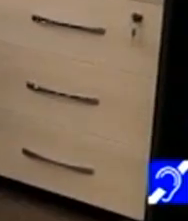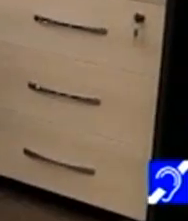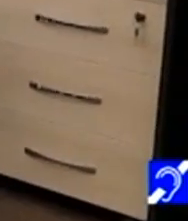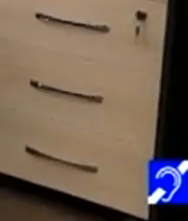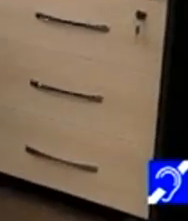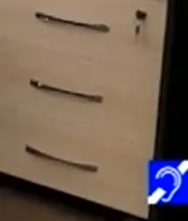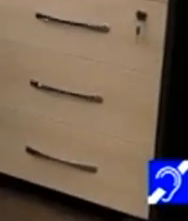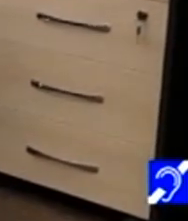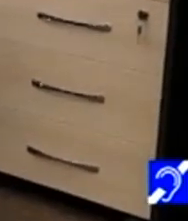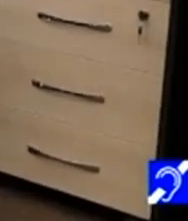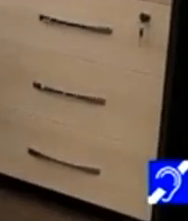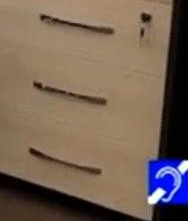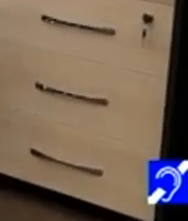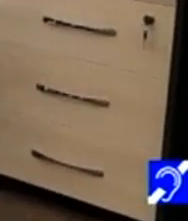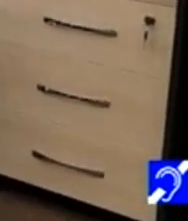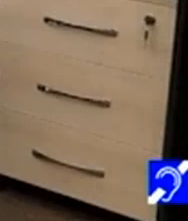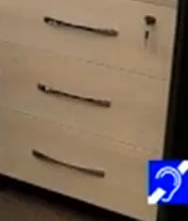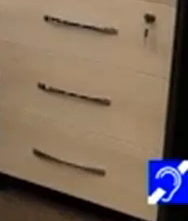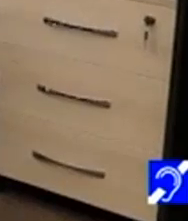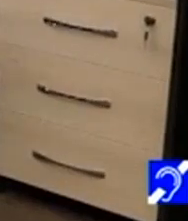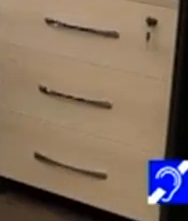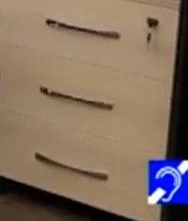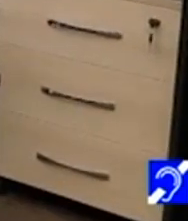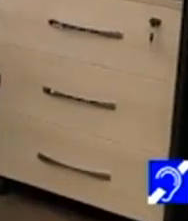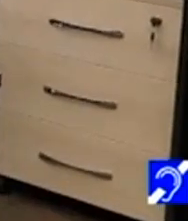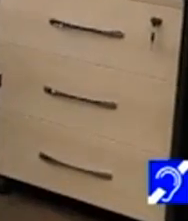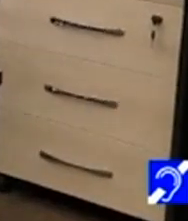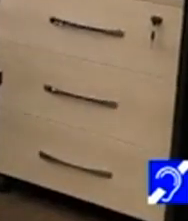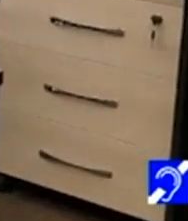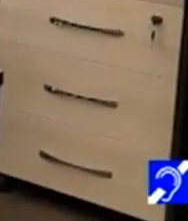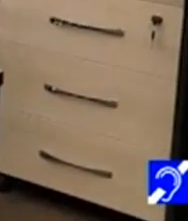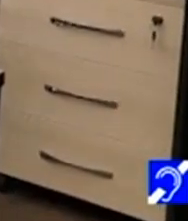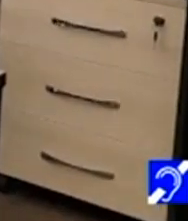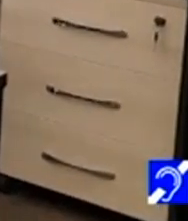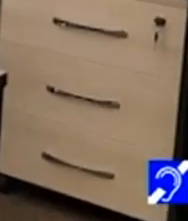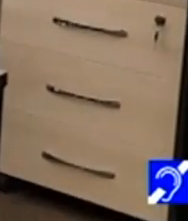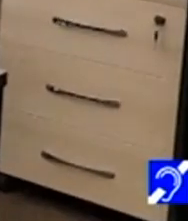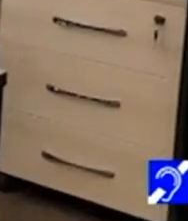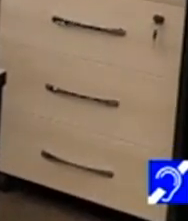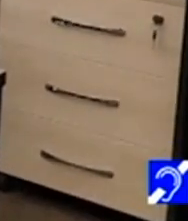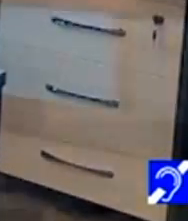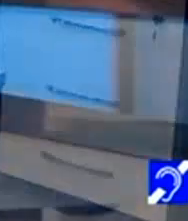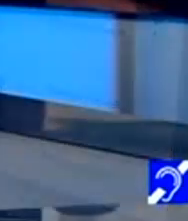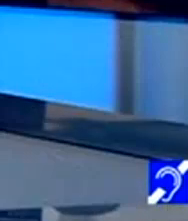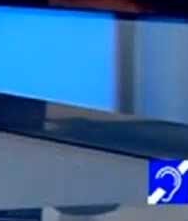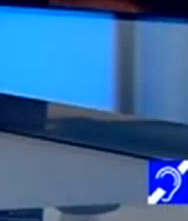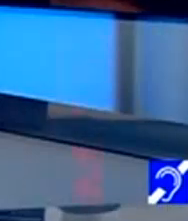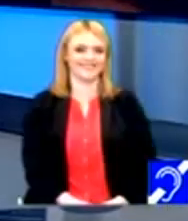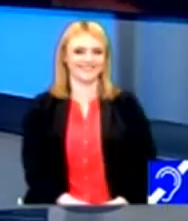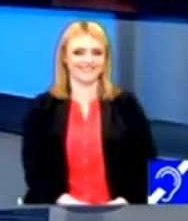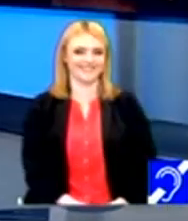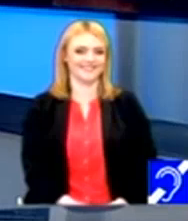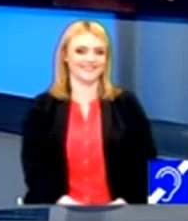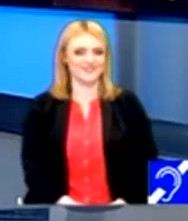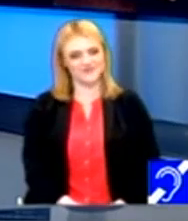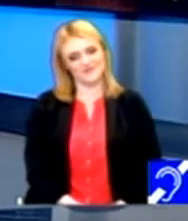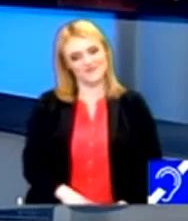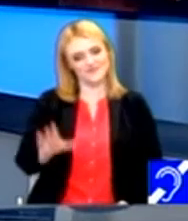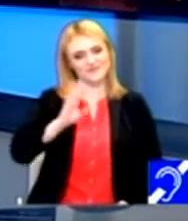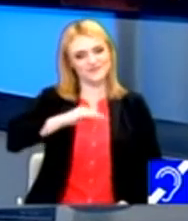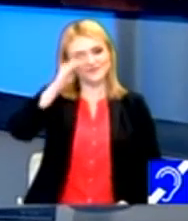la domiciliu prin telefon de către medicul de familie. Toți medicii de familie din țară au fost instruiți privind tratamentul